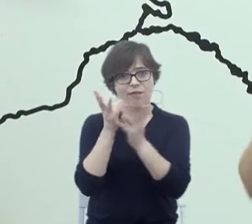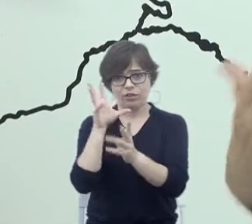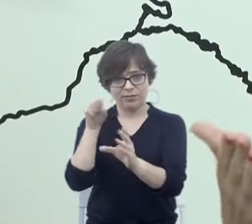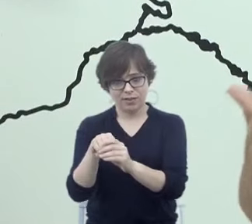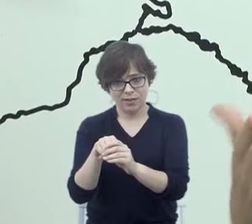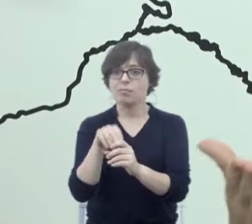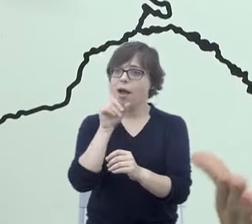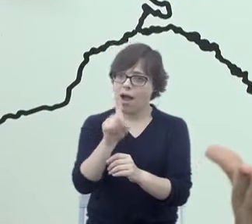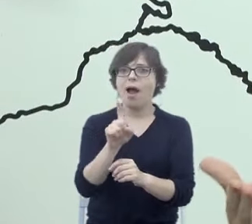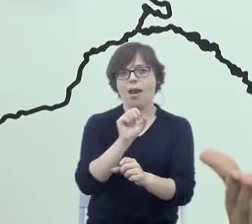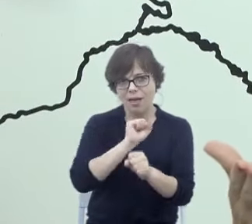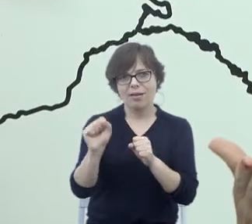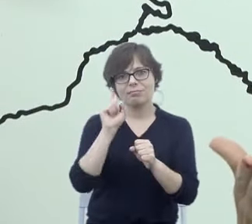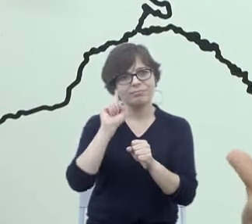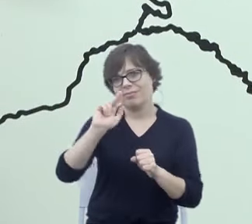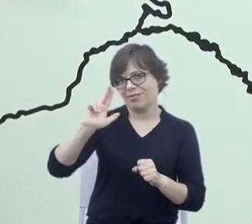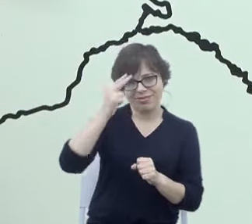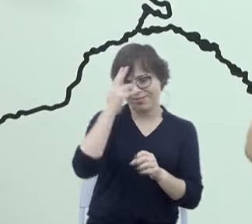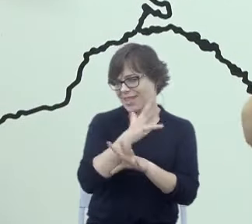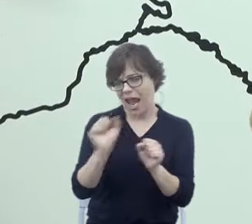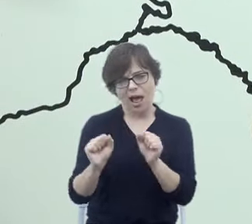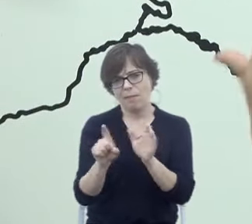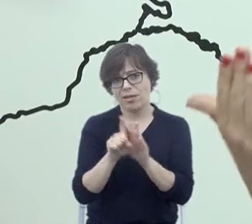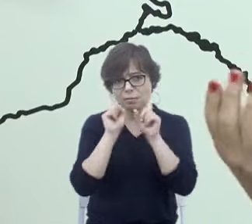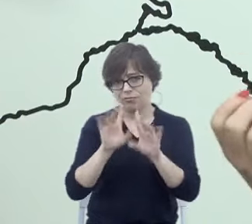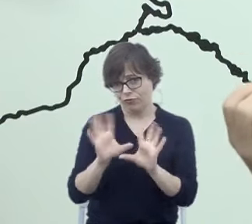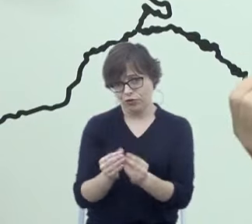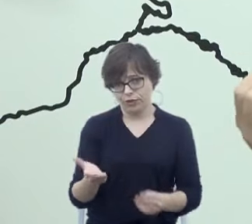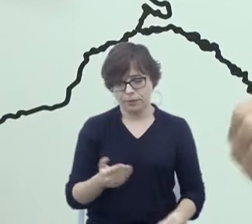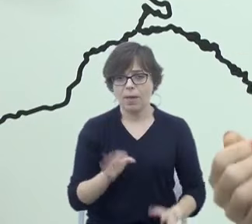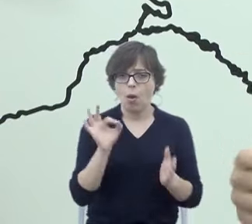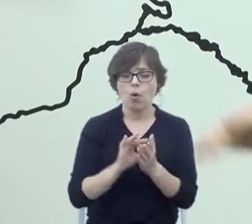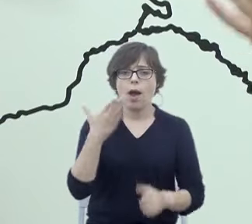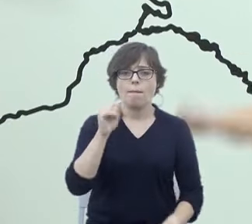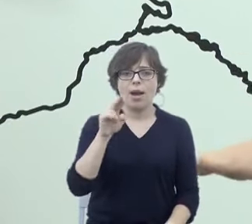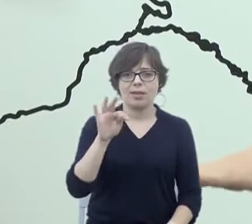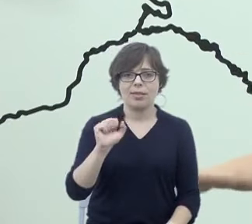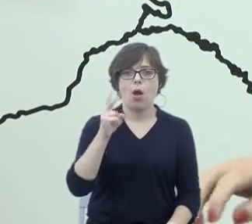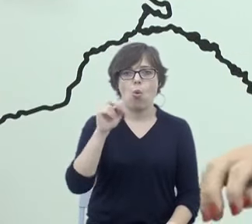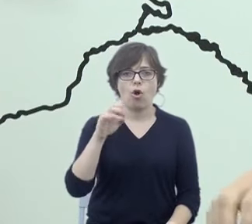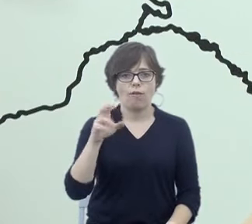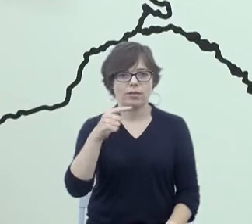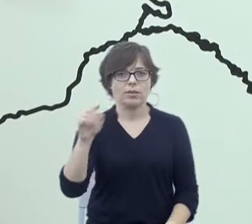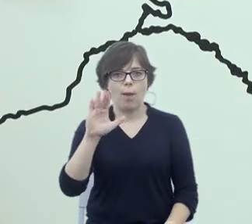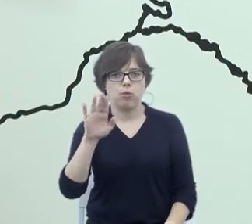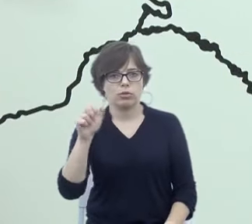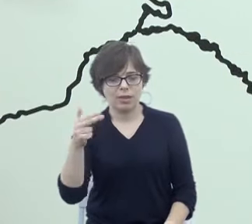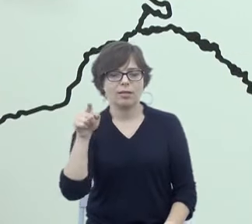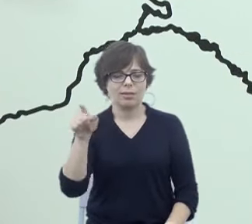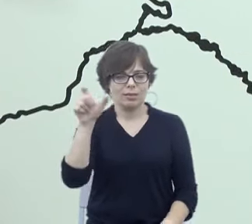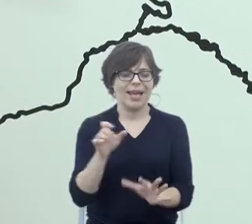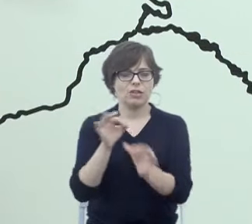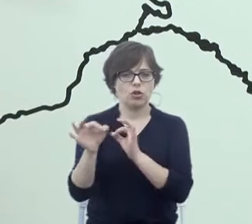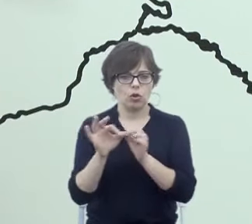ale jest to coś, co jest traumą dla wszystkich, tak? Akurat tutaj Marta Kurkowska-Budzan, która pochodzi, historyczka